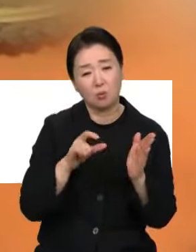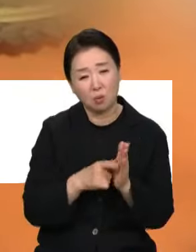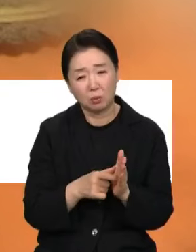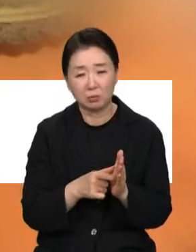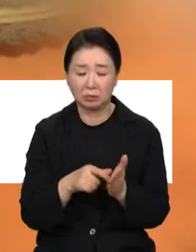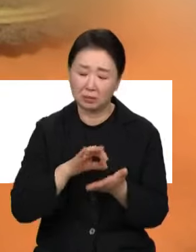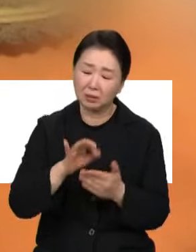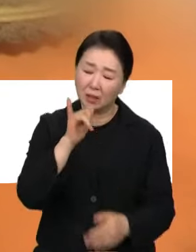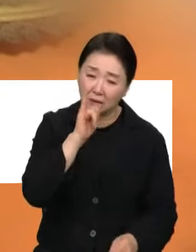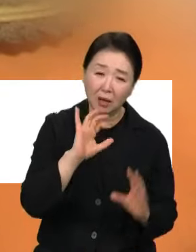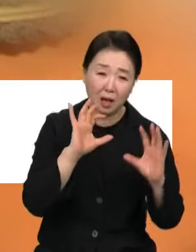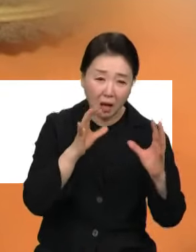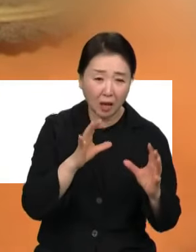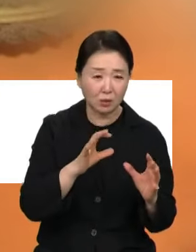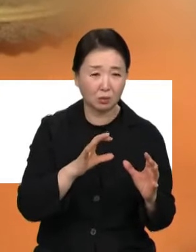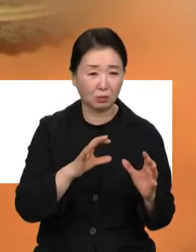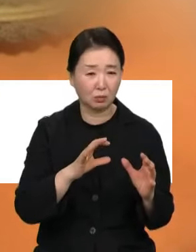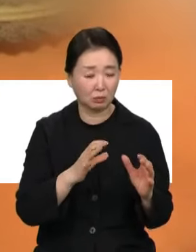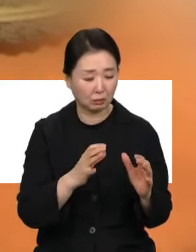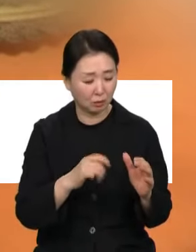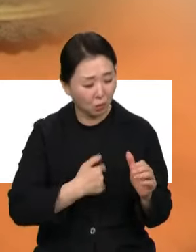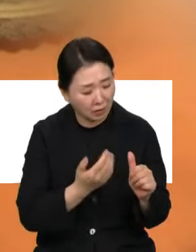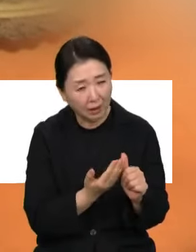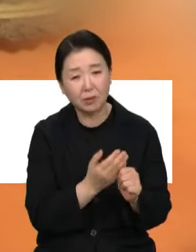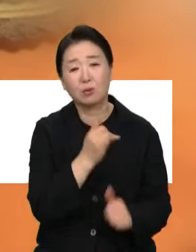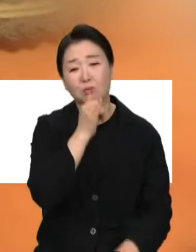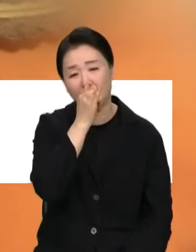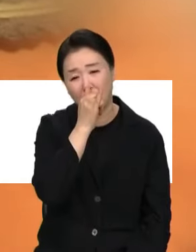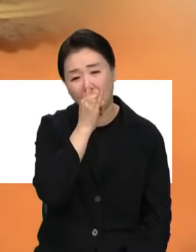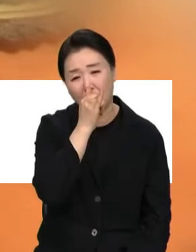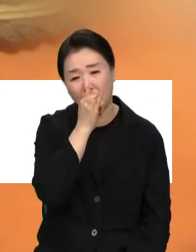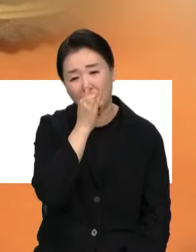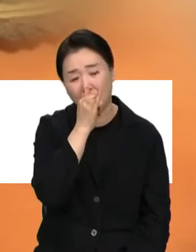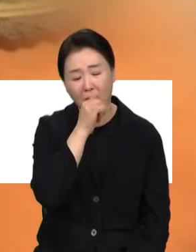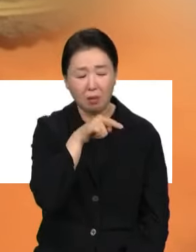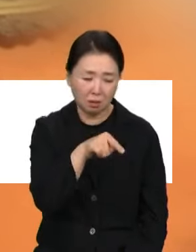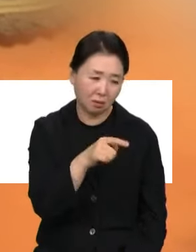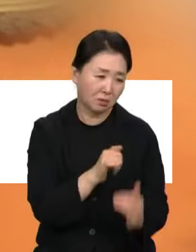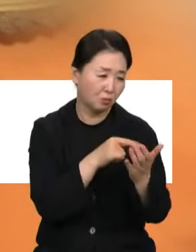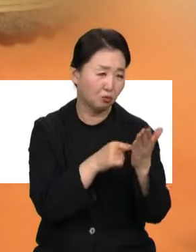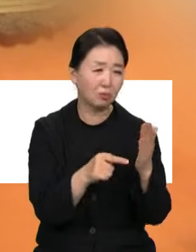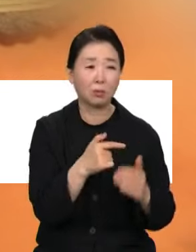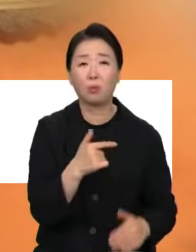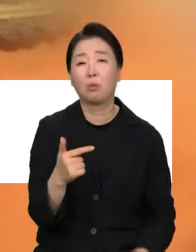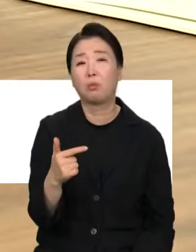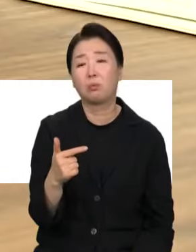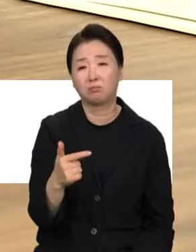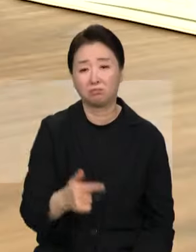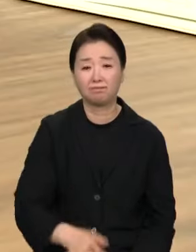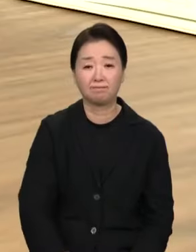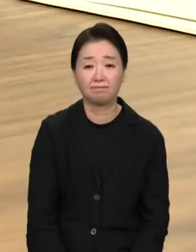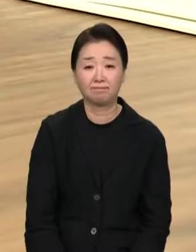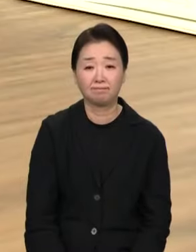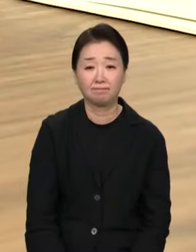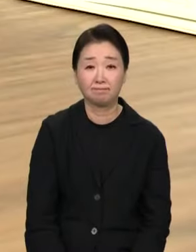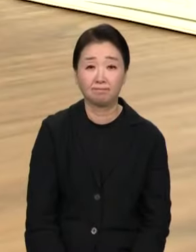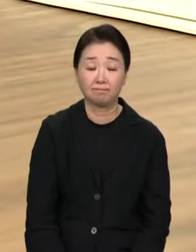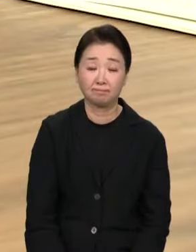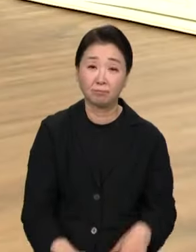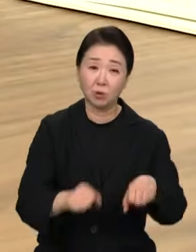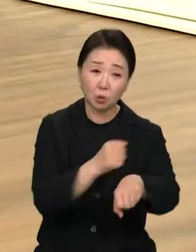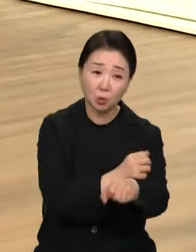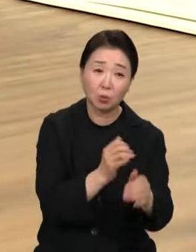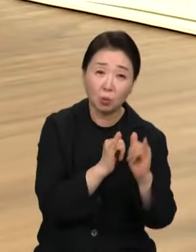하는데 혼자서 뭐 아이 키우시는 분들도 계시고 그런 분들은 그게 타격이 엄청 클 것 같아요. 청소